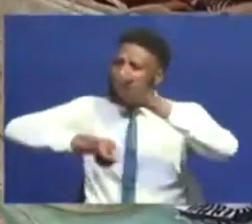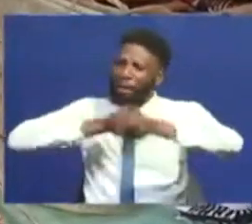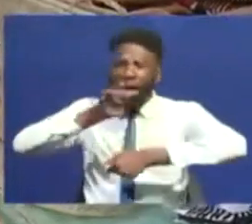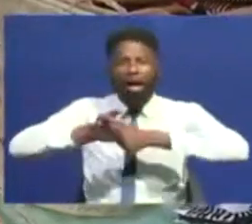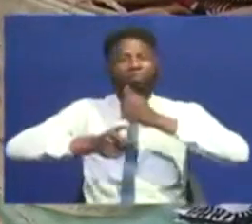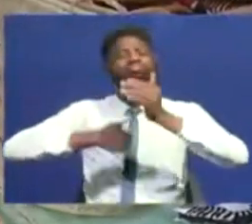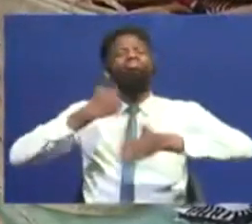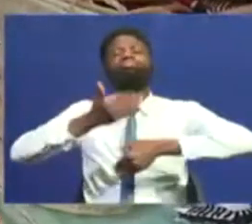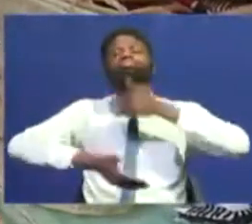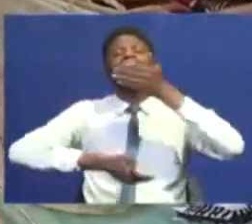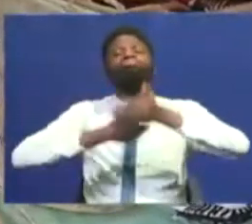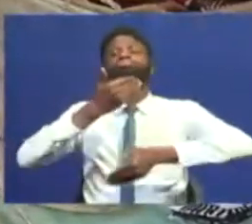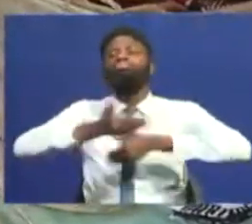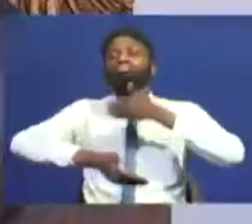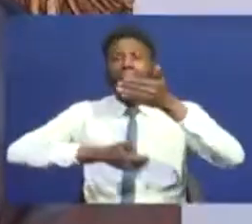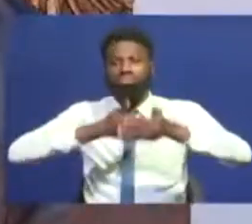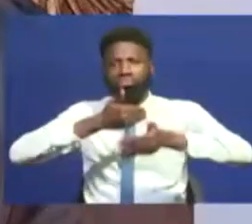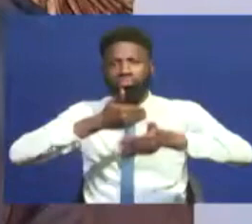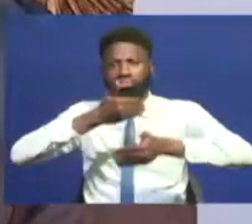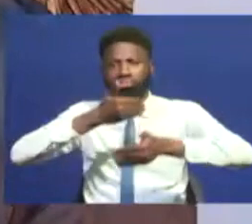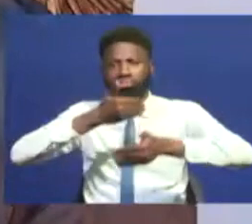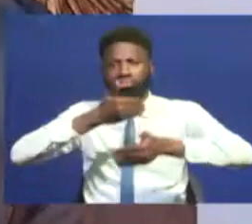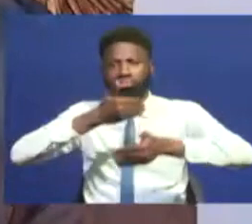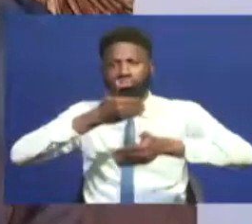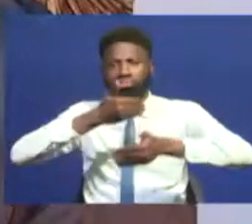nayo hiyo sale.